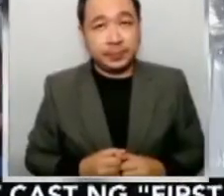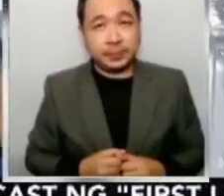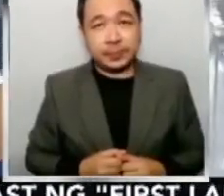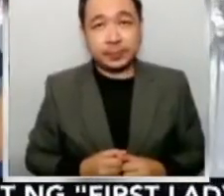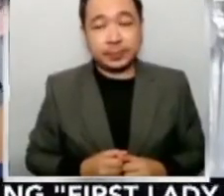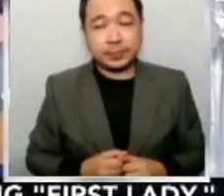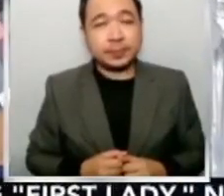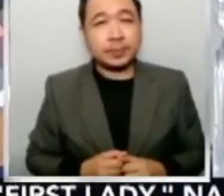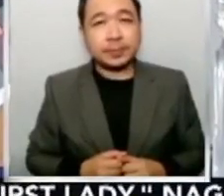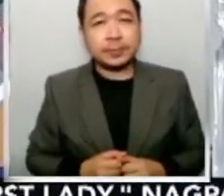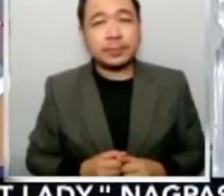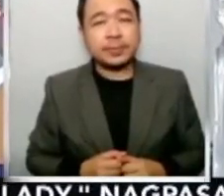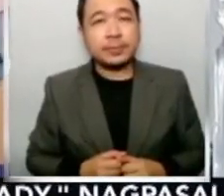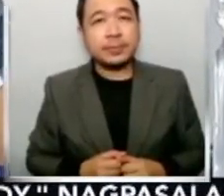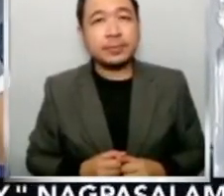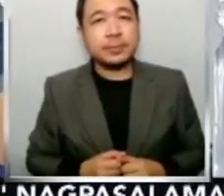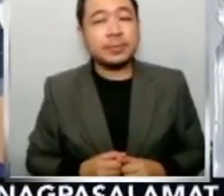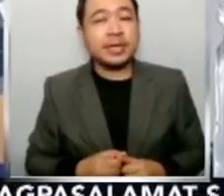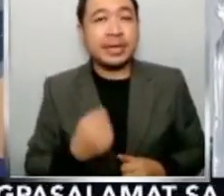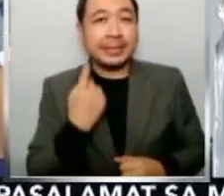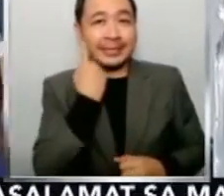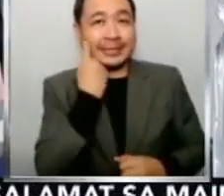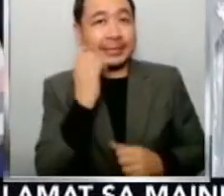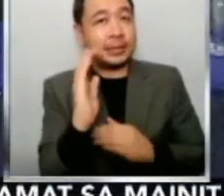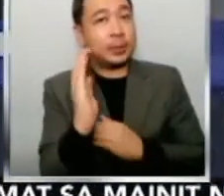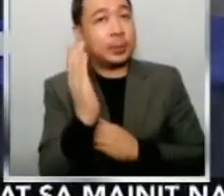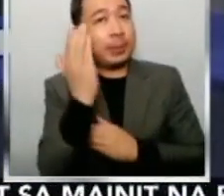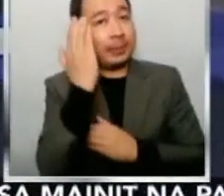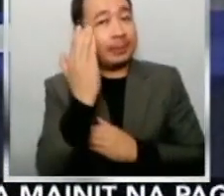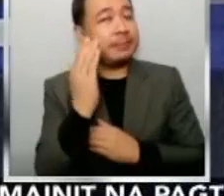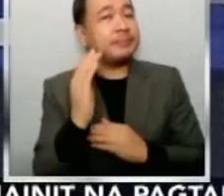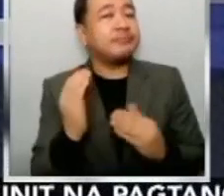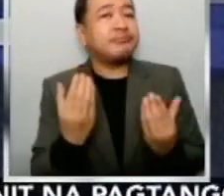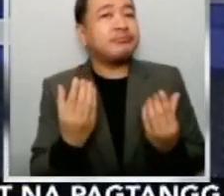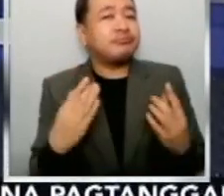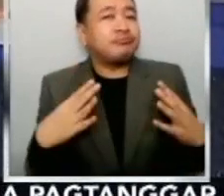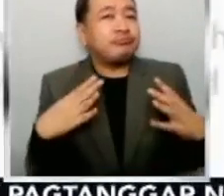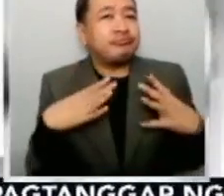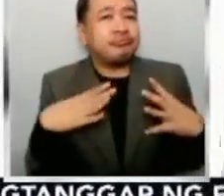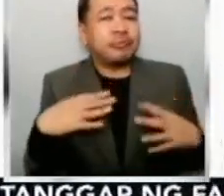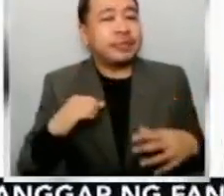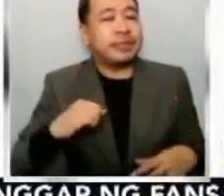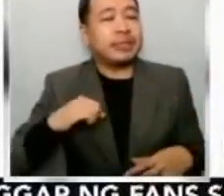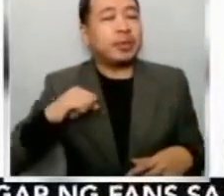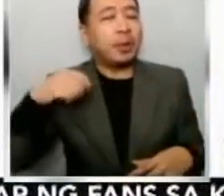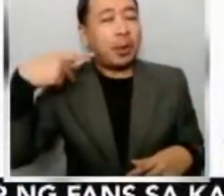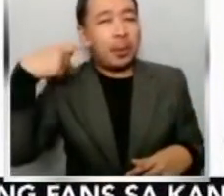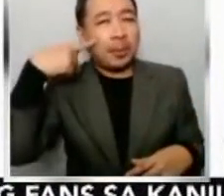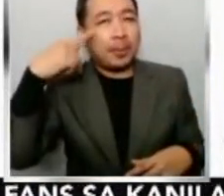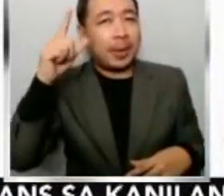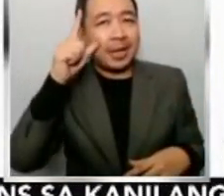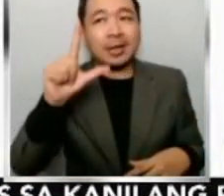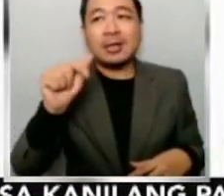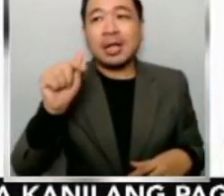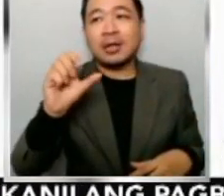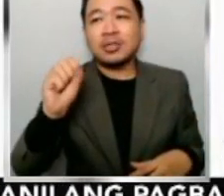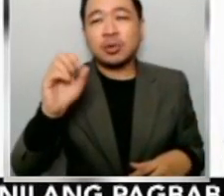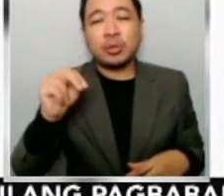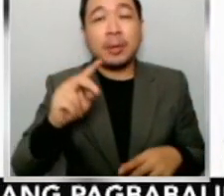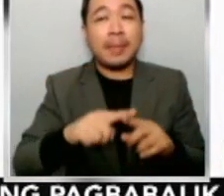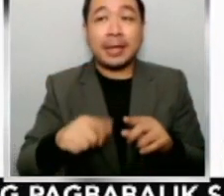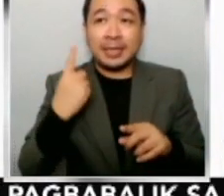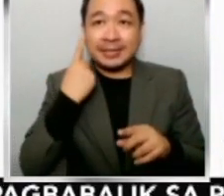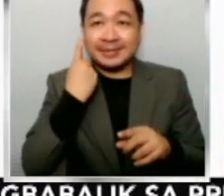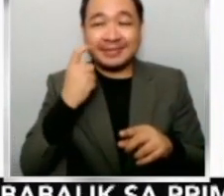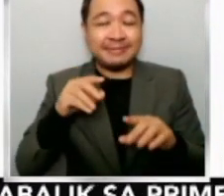Walang public activity kanina umaga si Senador Panfilo Lacson, pero sa isang press release, sinabi ng Tambalang Lacson Soto na aagos